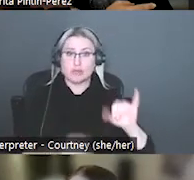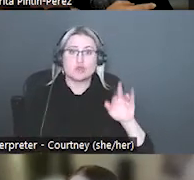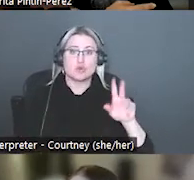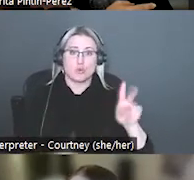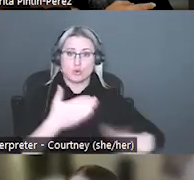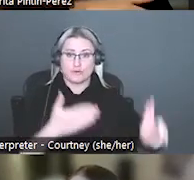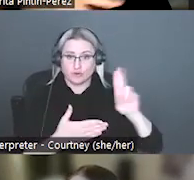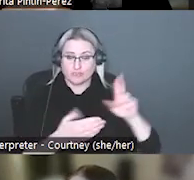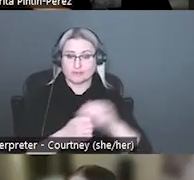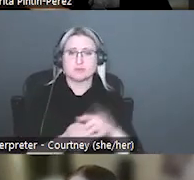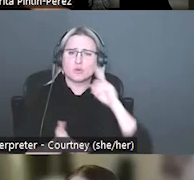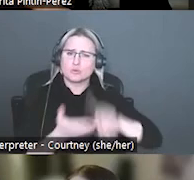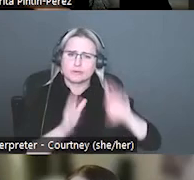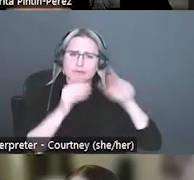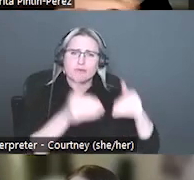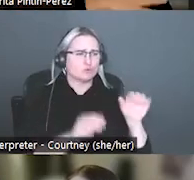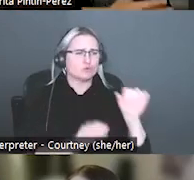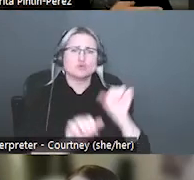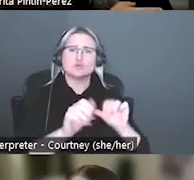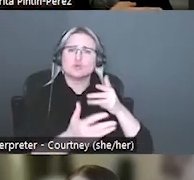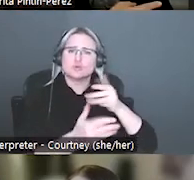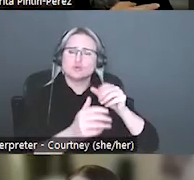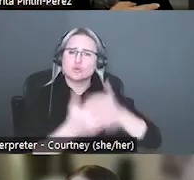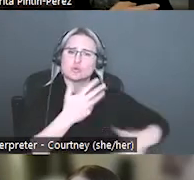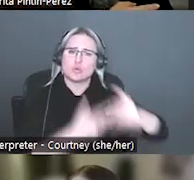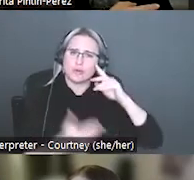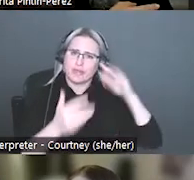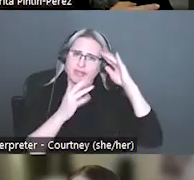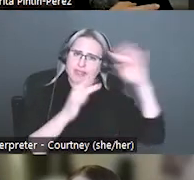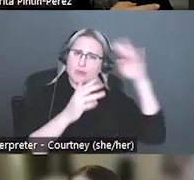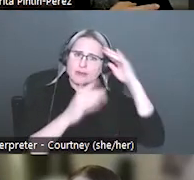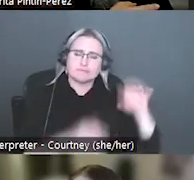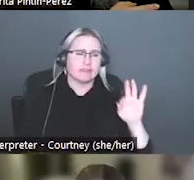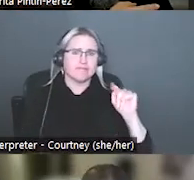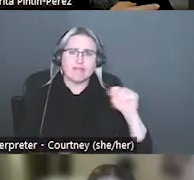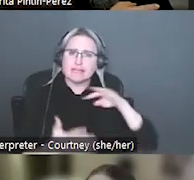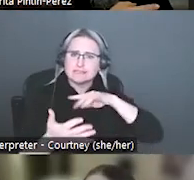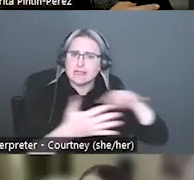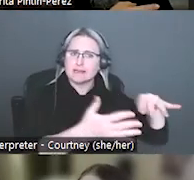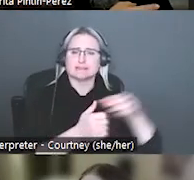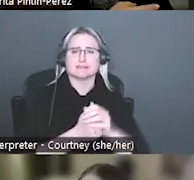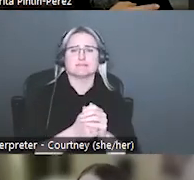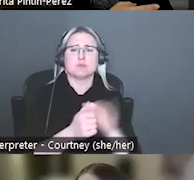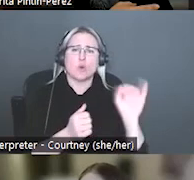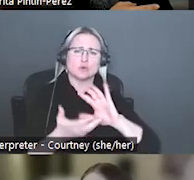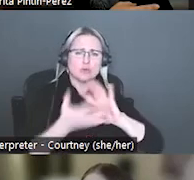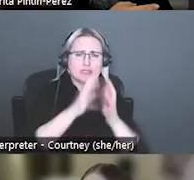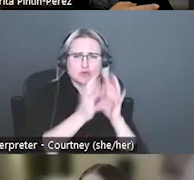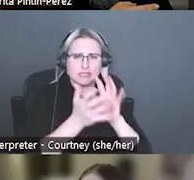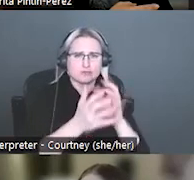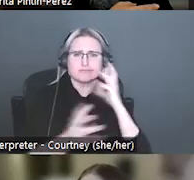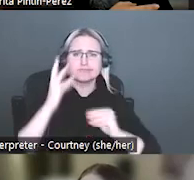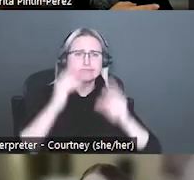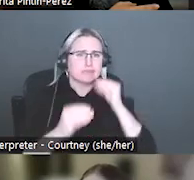Canada. Ses recherches se concentrent sur la théorie sociale, les études sur la corpulence et les handicaps, tandis qu'elle examine les